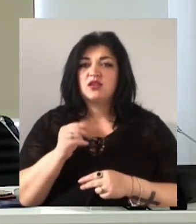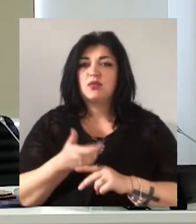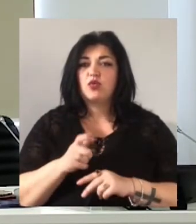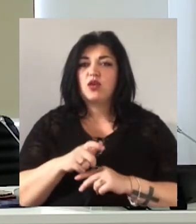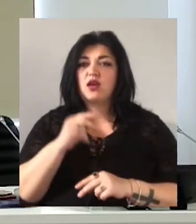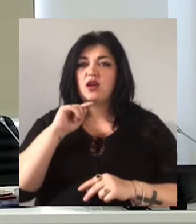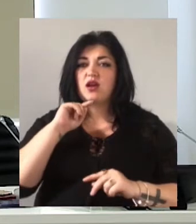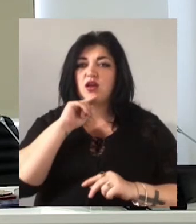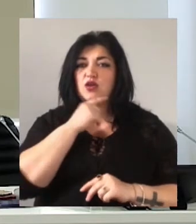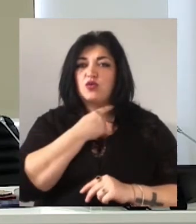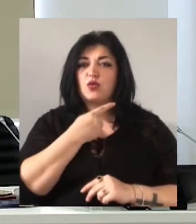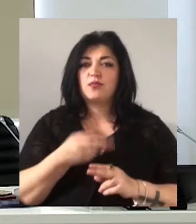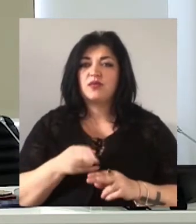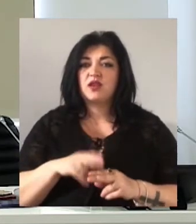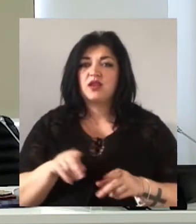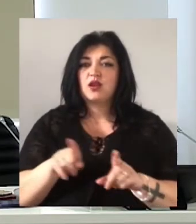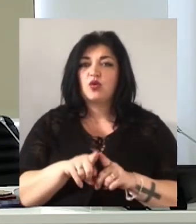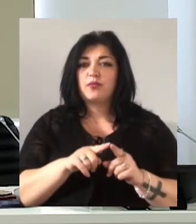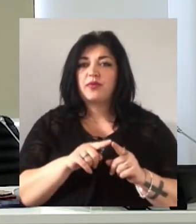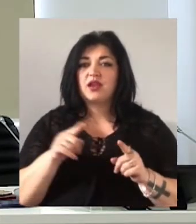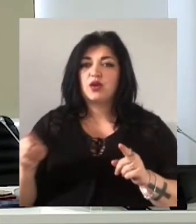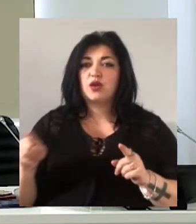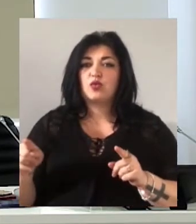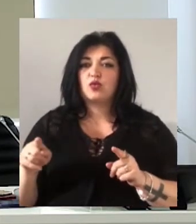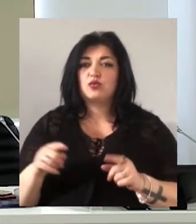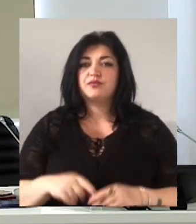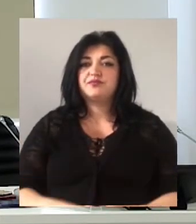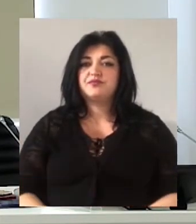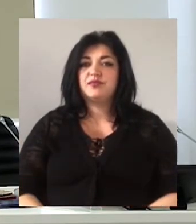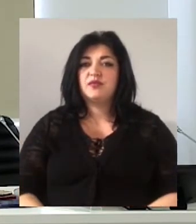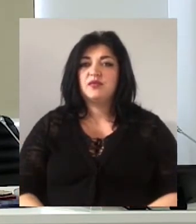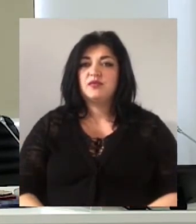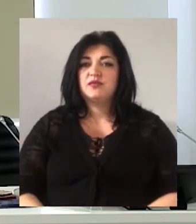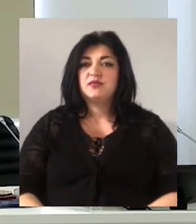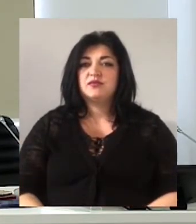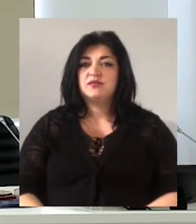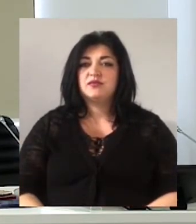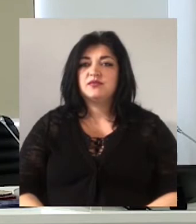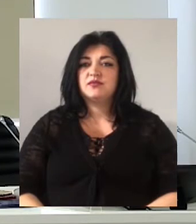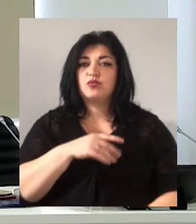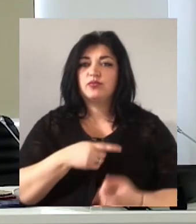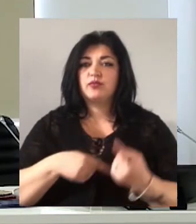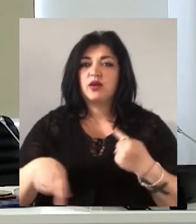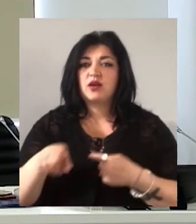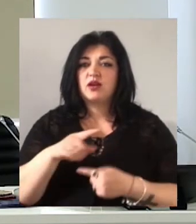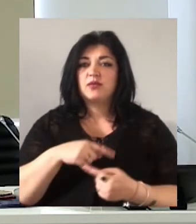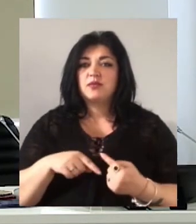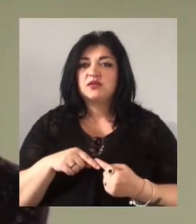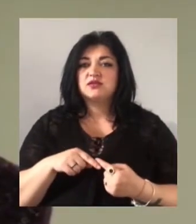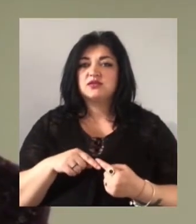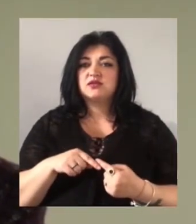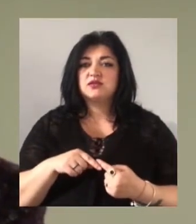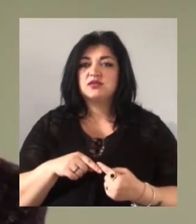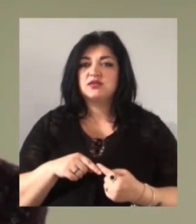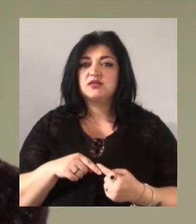экономное, это какой период это окупаемости. Эти данные мы тоже это